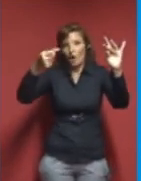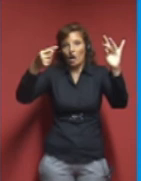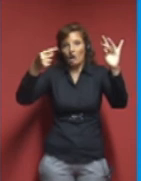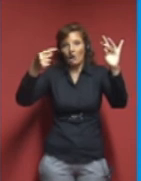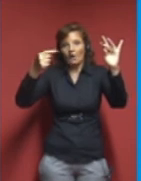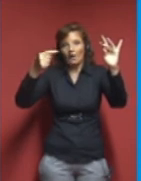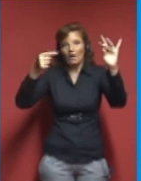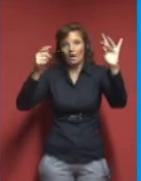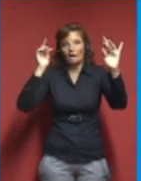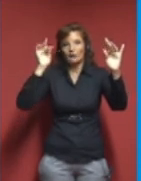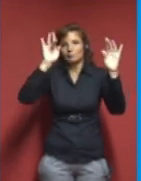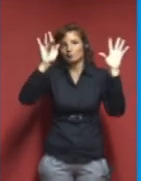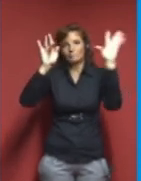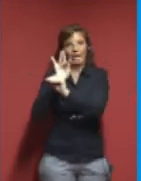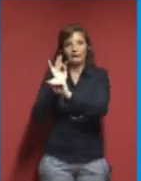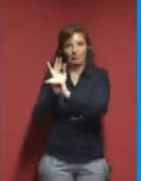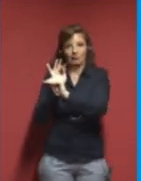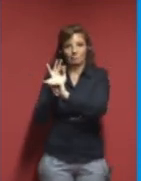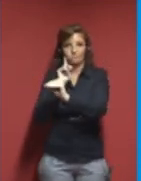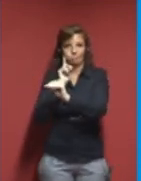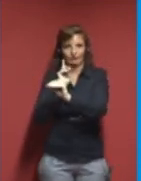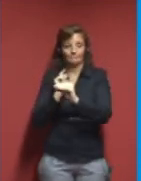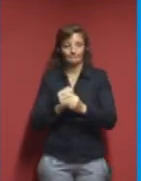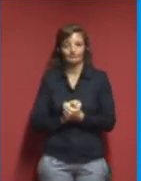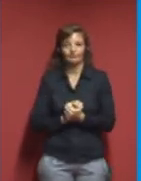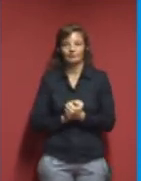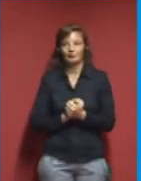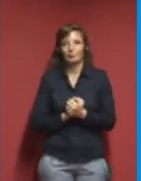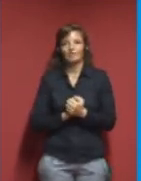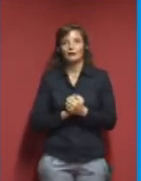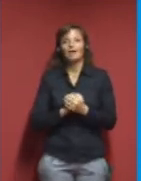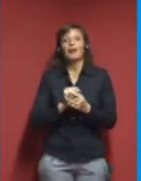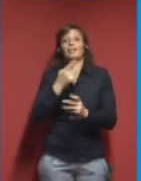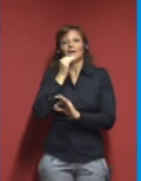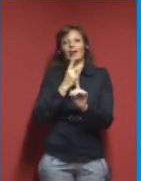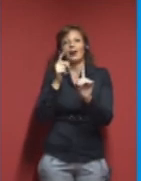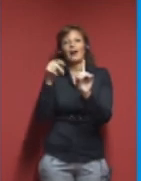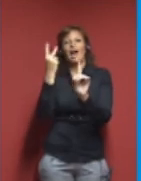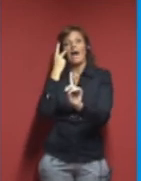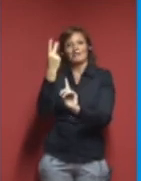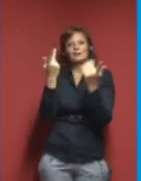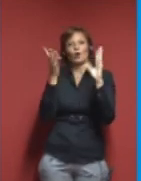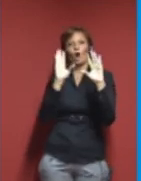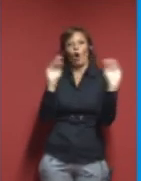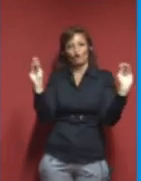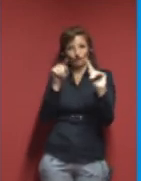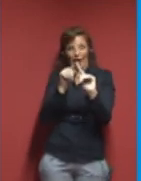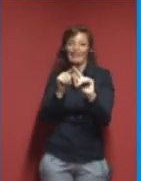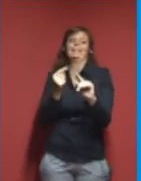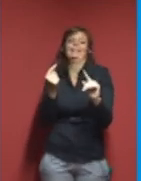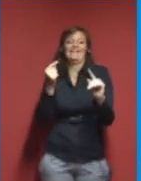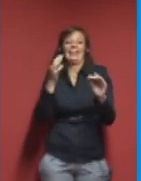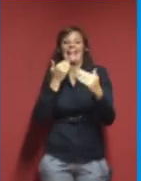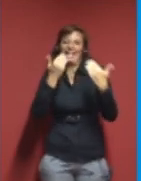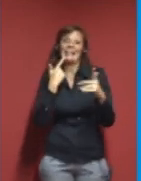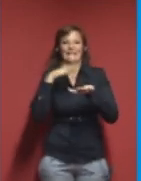nello stesso modo. Quindi avete visto gli oggetti e le esperienze che i miei studenti